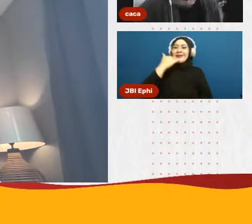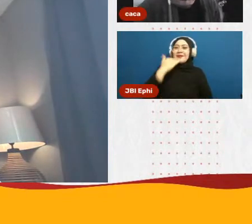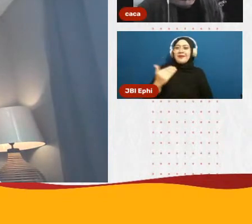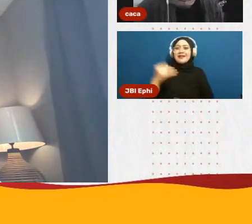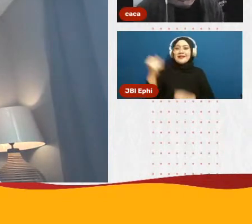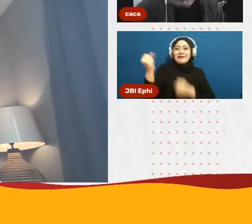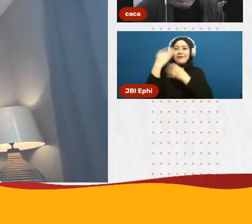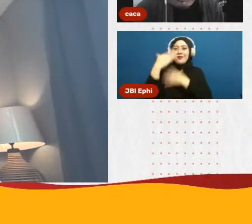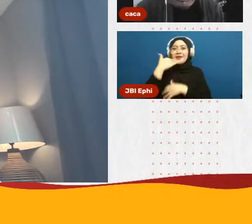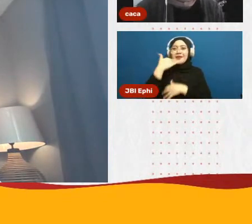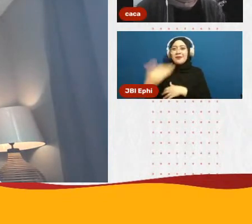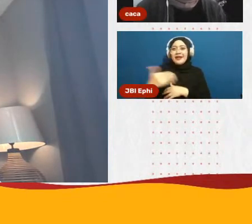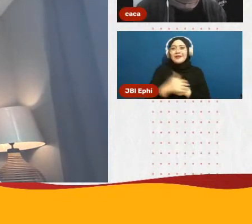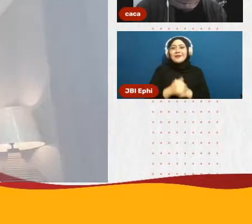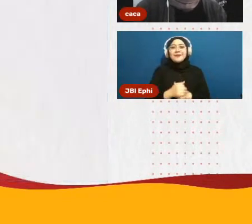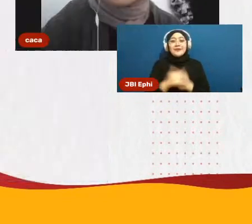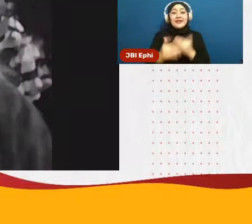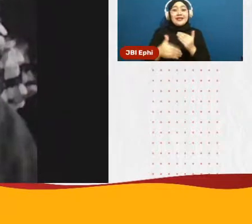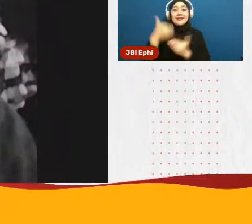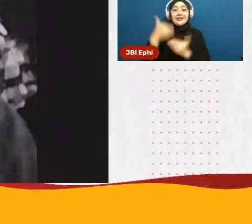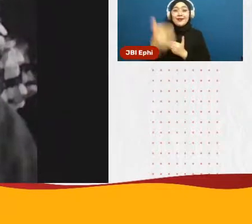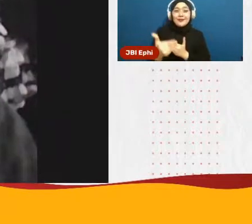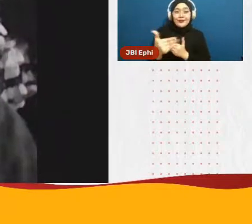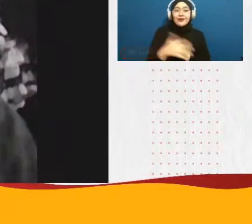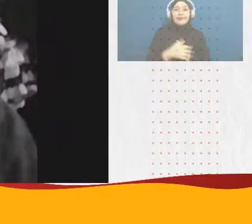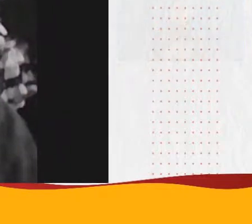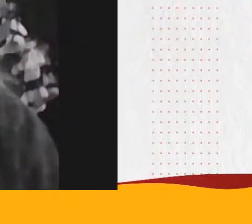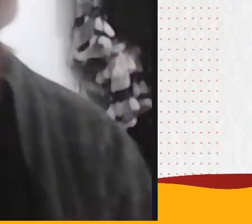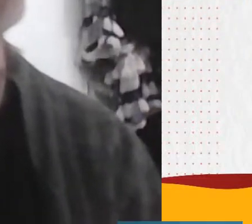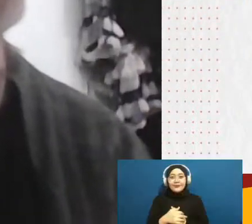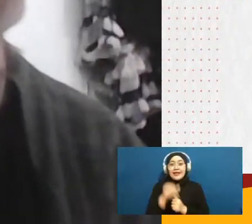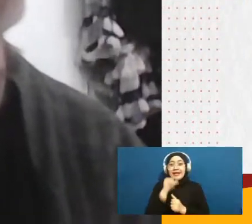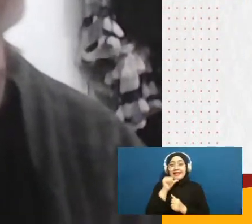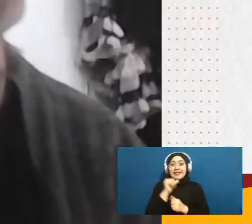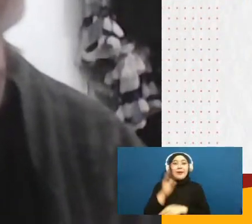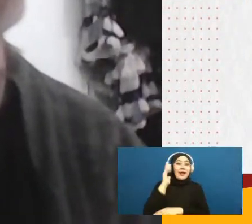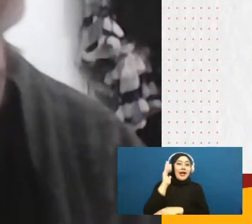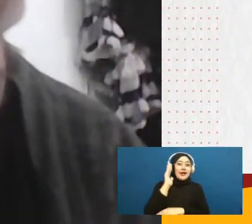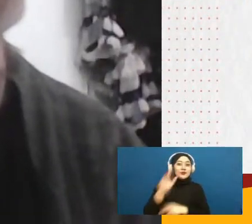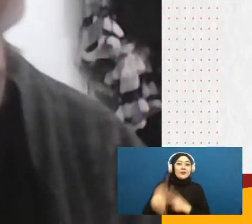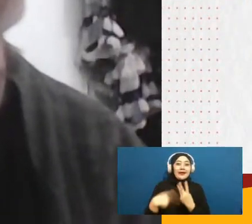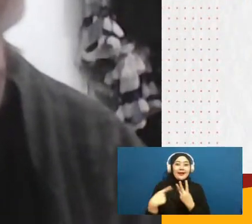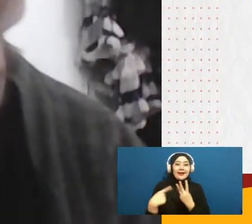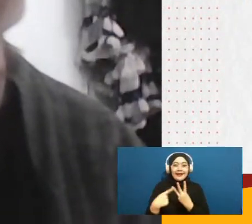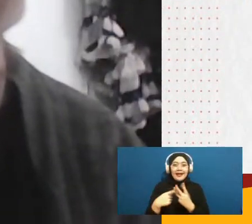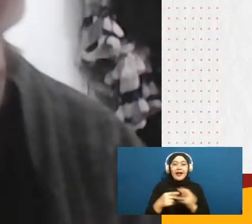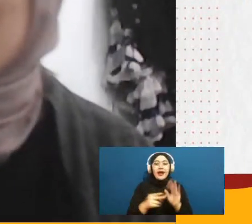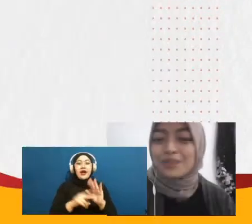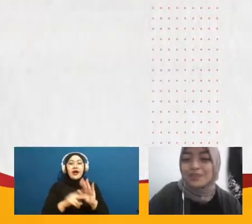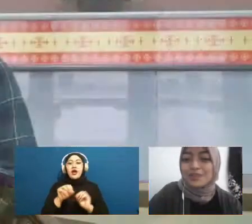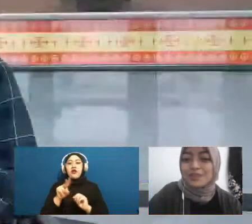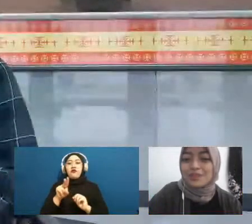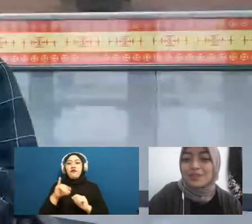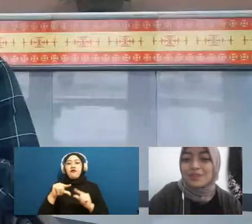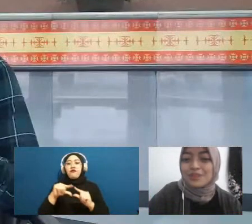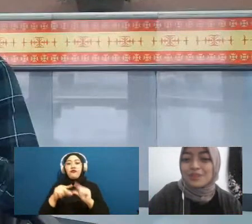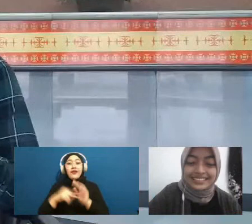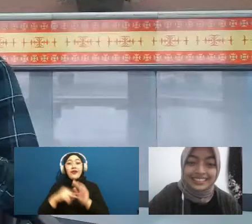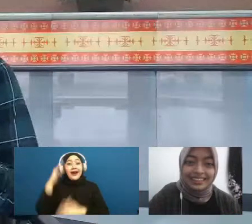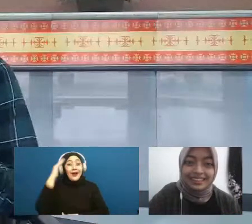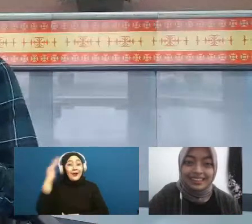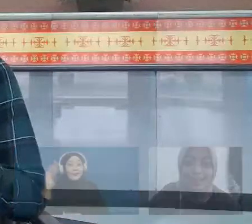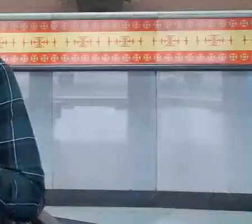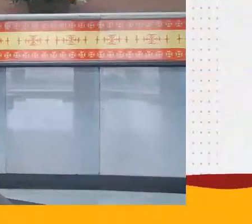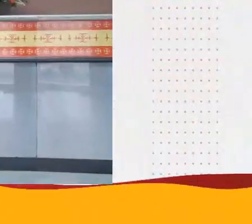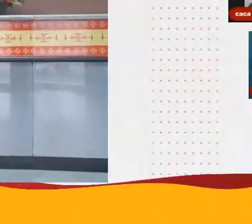luar biasa. Aku sekarang mau coba masuk ke narasumber kita yang ketiga, ada Kak Novian. Halo Kak Novian.